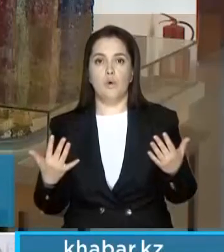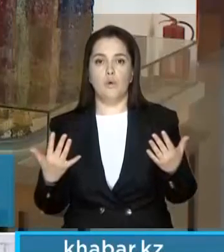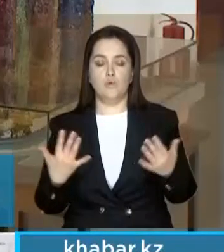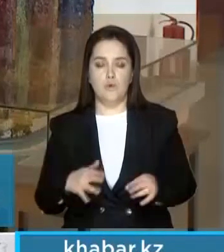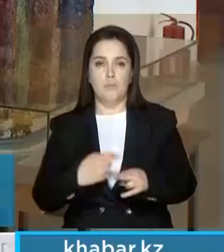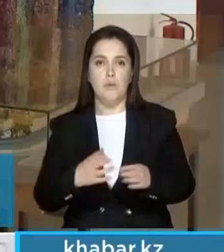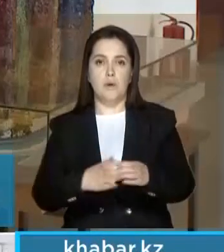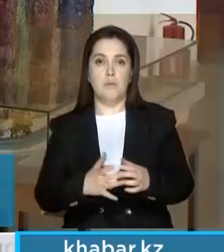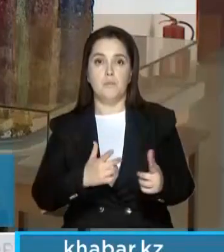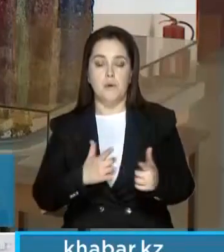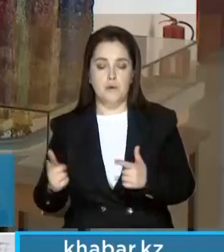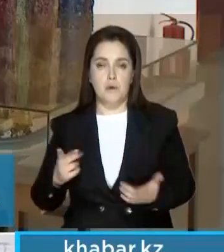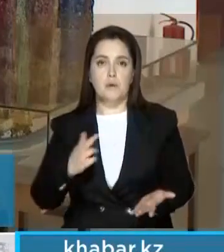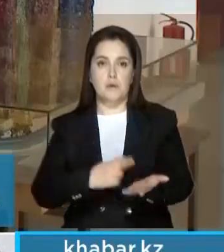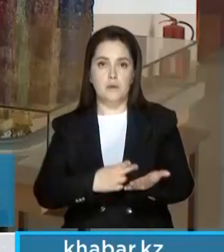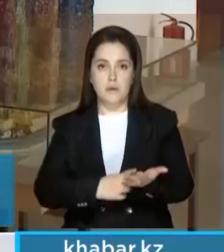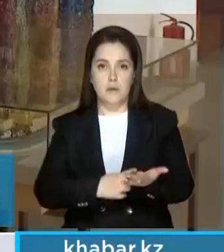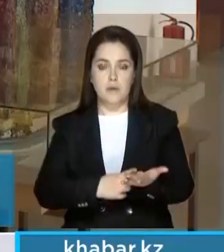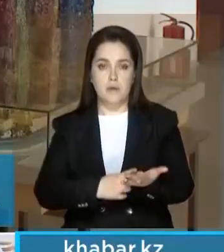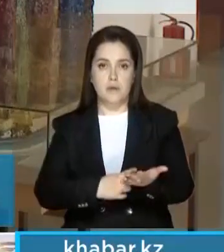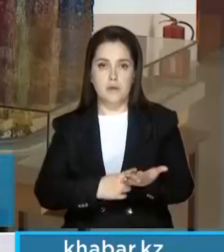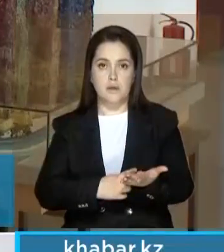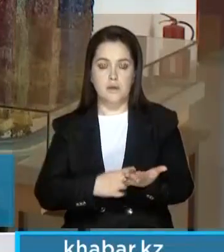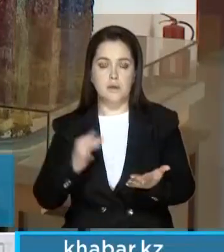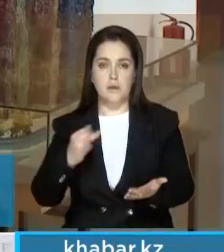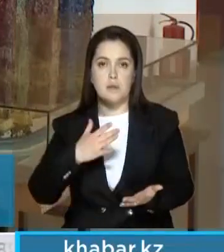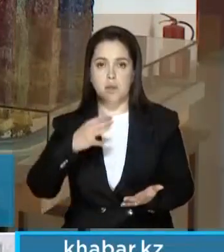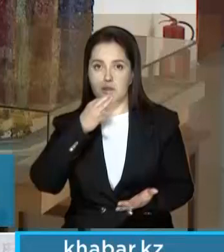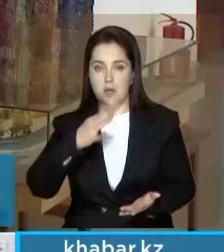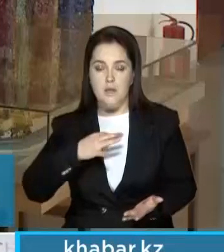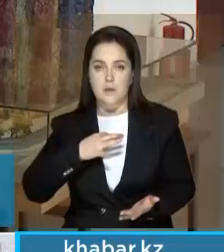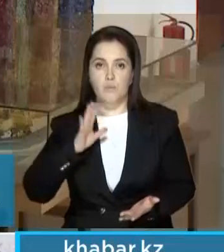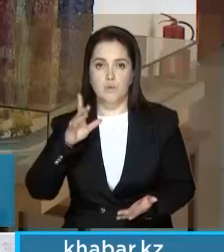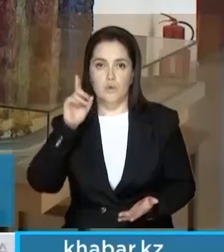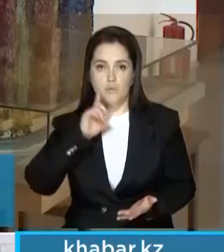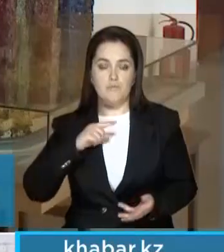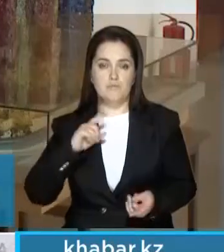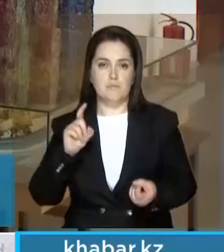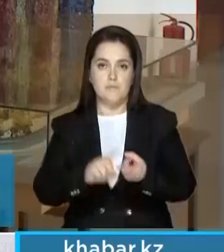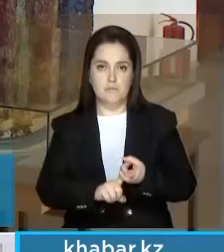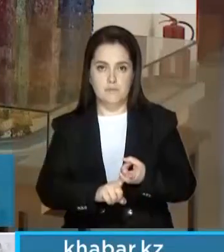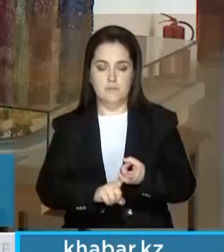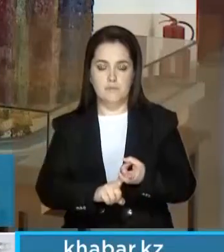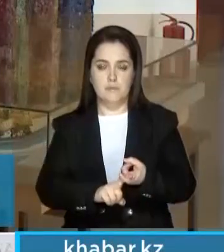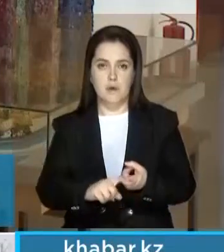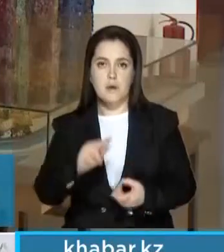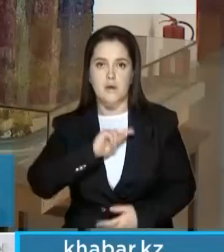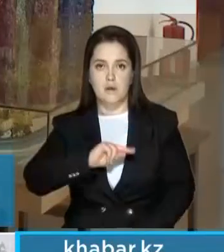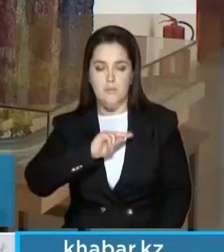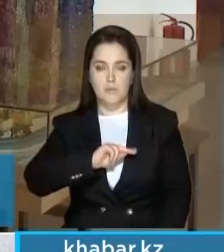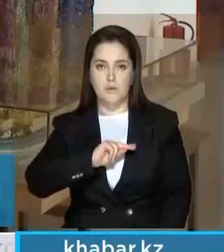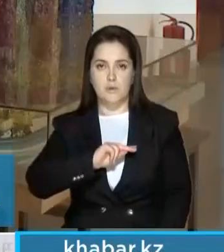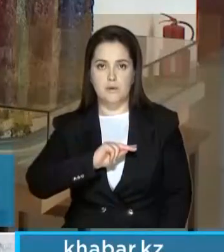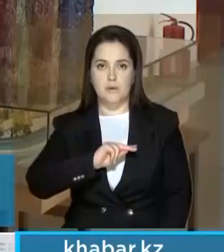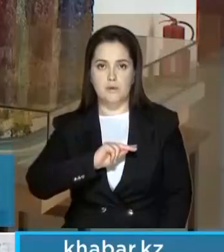команда уже доказа сказа нам наверное будет удобно с ними работать удобно будет работать с